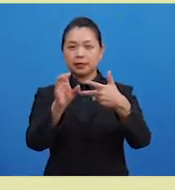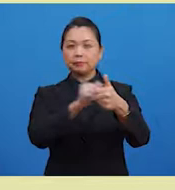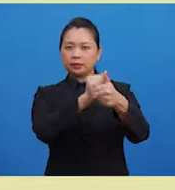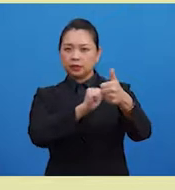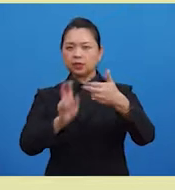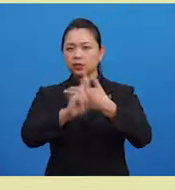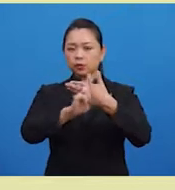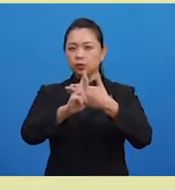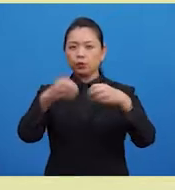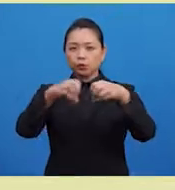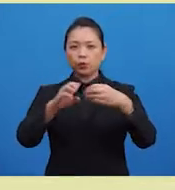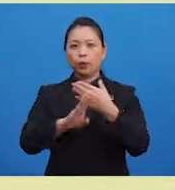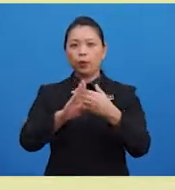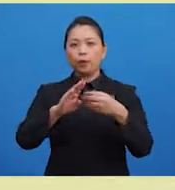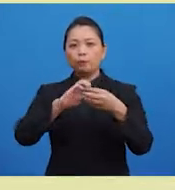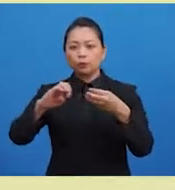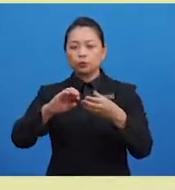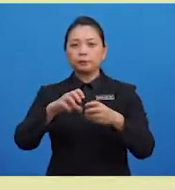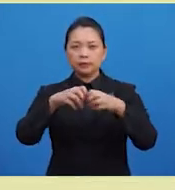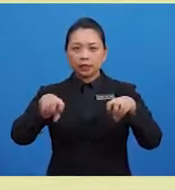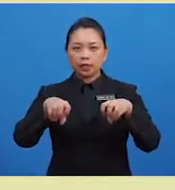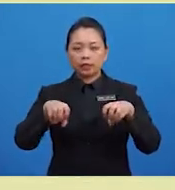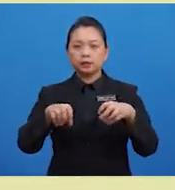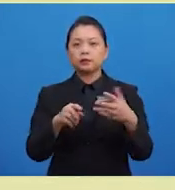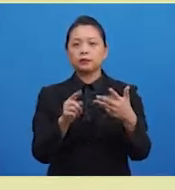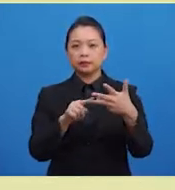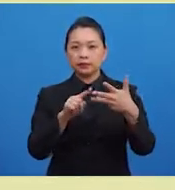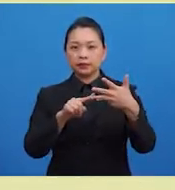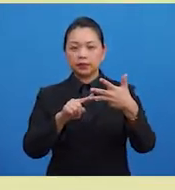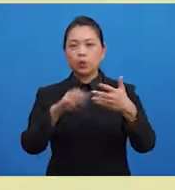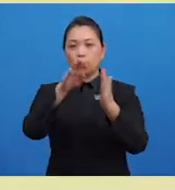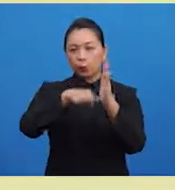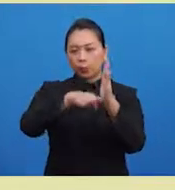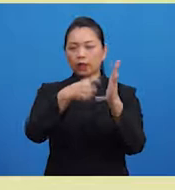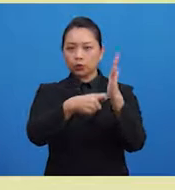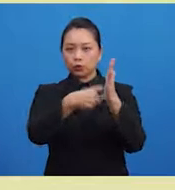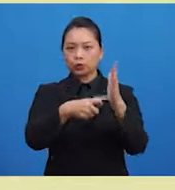risiko telur busuk dan pecah, dan D. Mengurangkan kos pekerja.